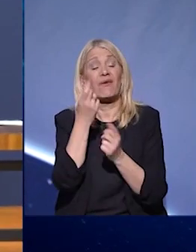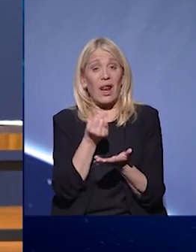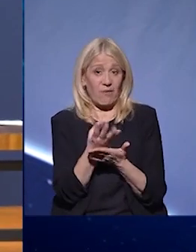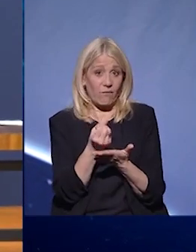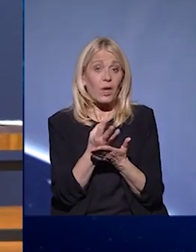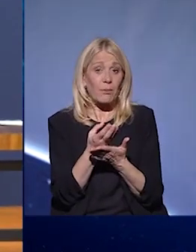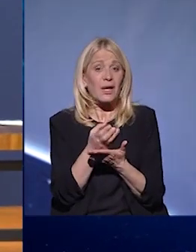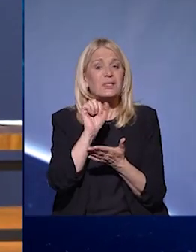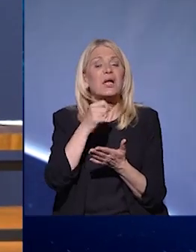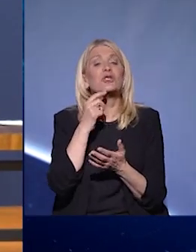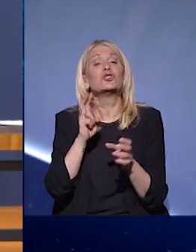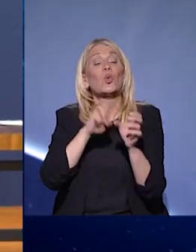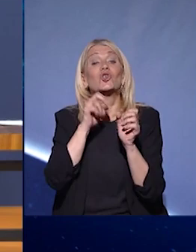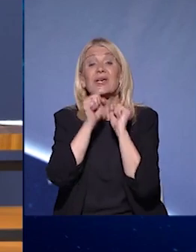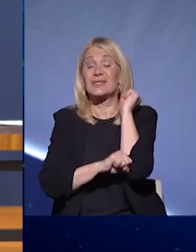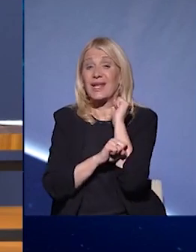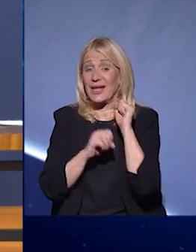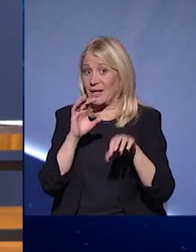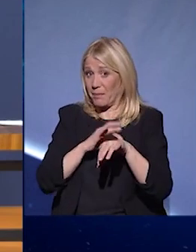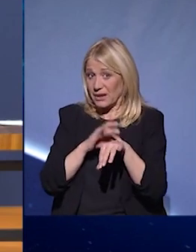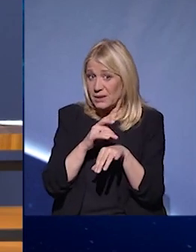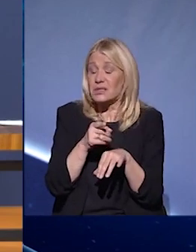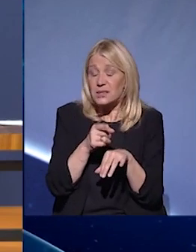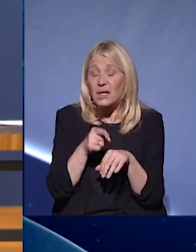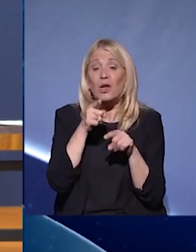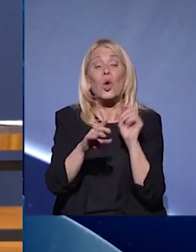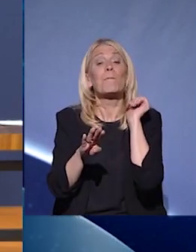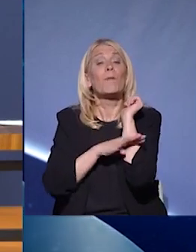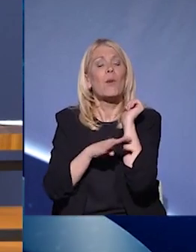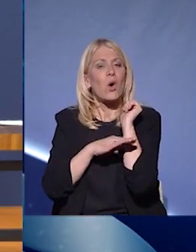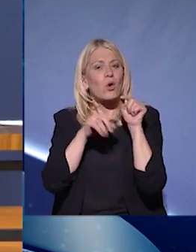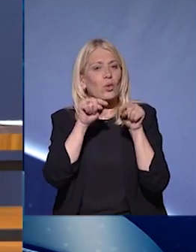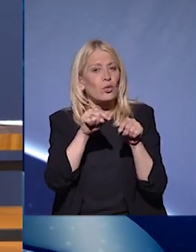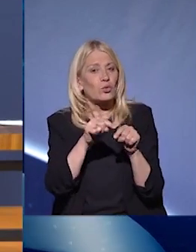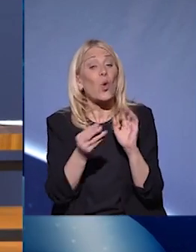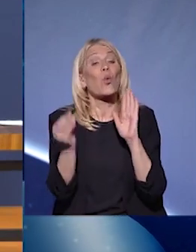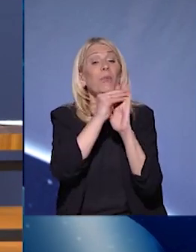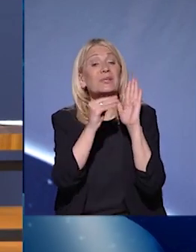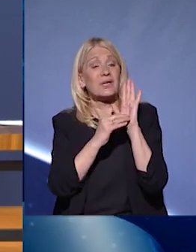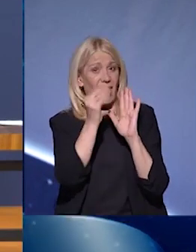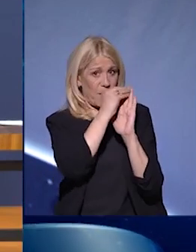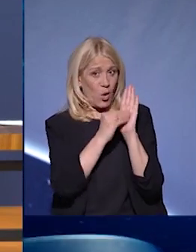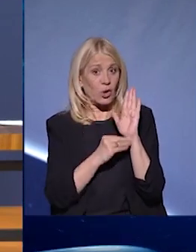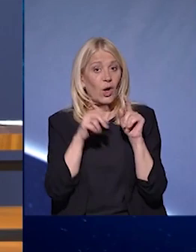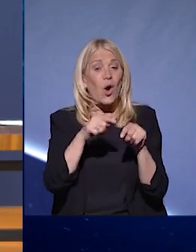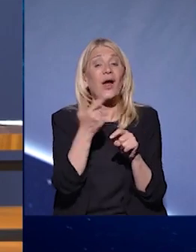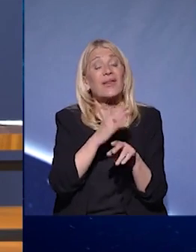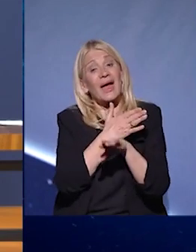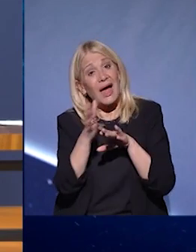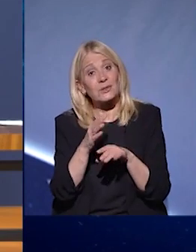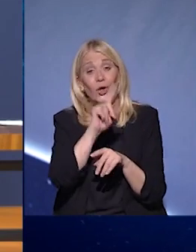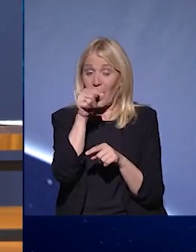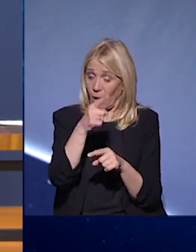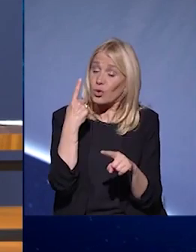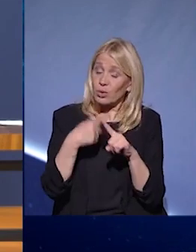informacija da će se uključiti studenti medicine upravo da pomognu u tom upisivanju podataka i onome gde kasnimo, pa da li je